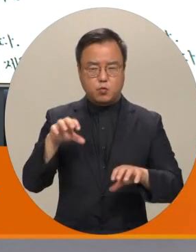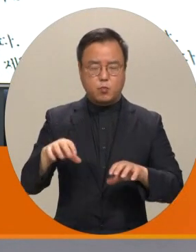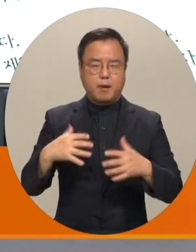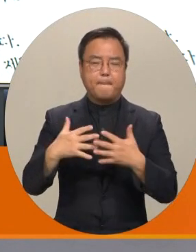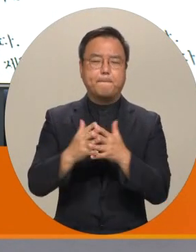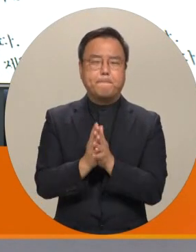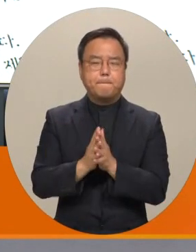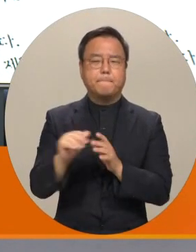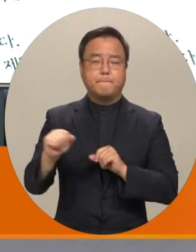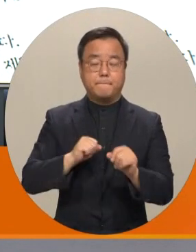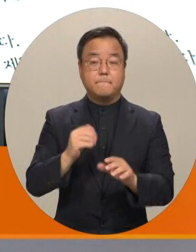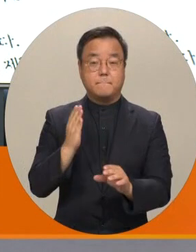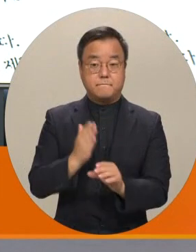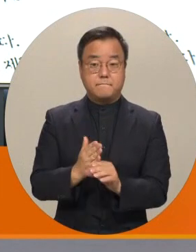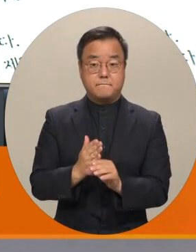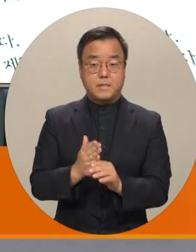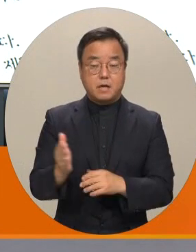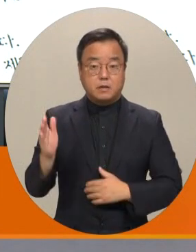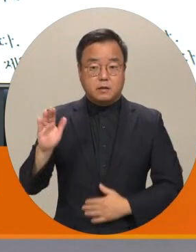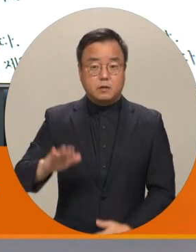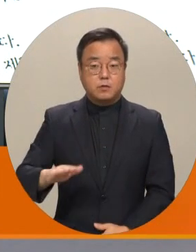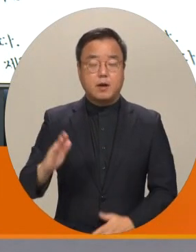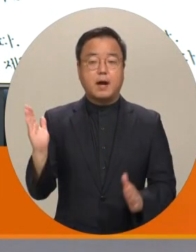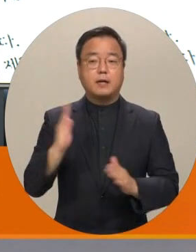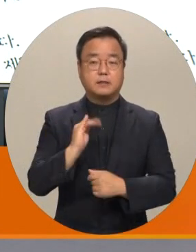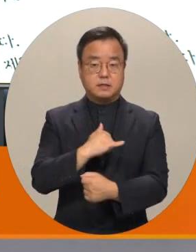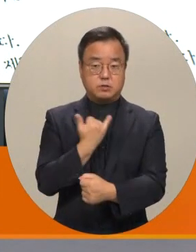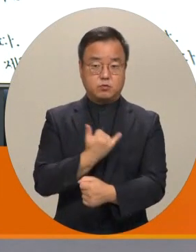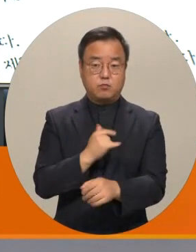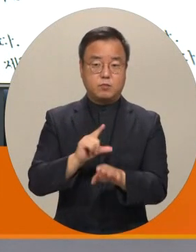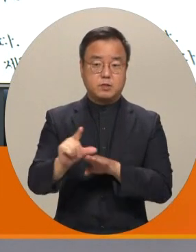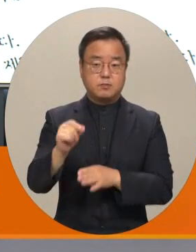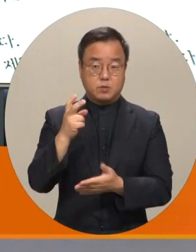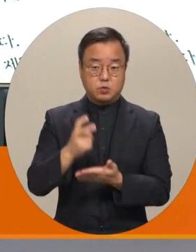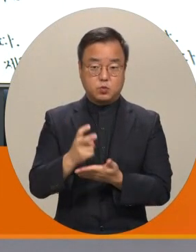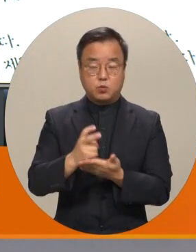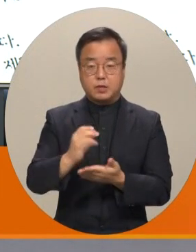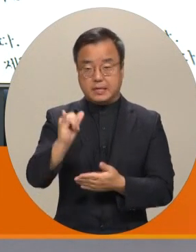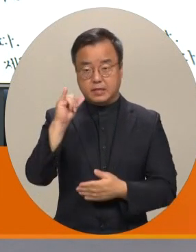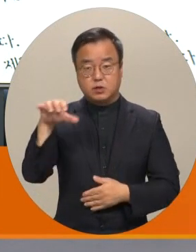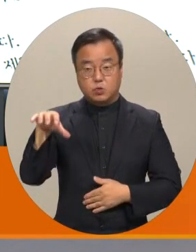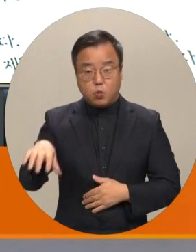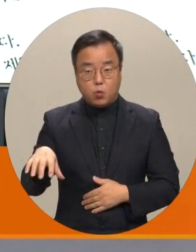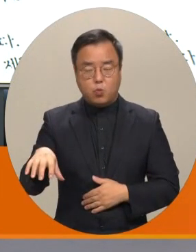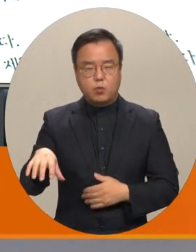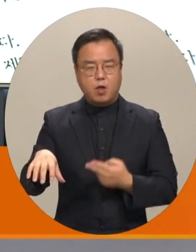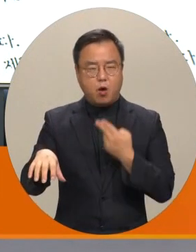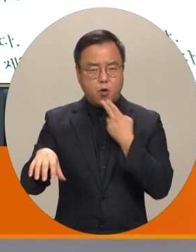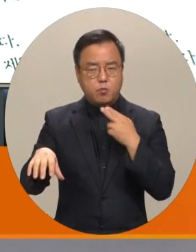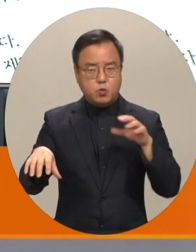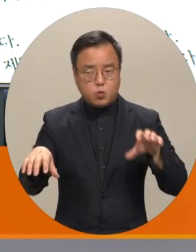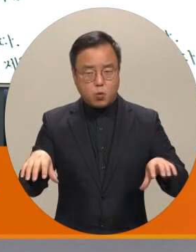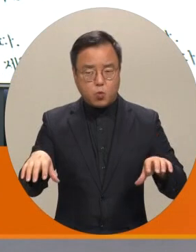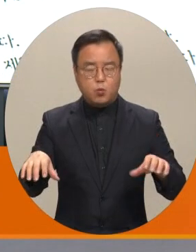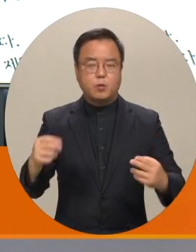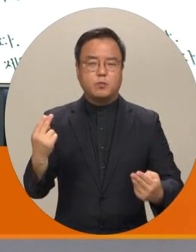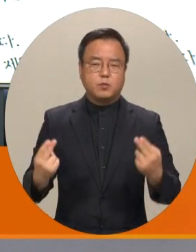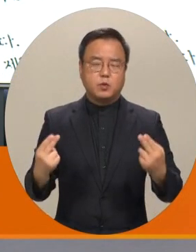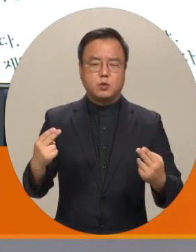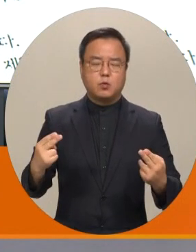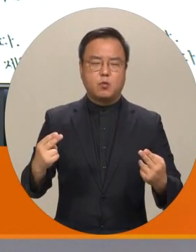이어지고 있는데요 그런데이 학생 인권 조례가 있는 지역이 오히려 학교 폭력 발생